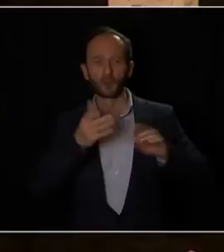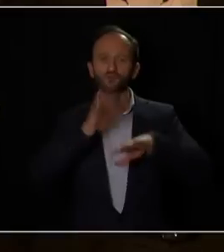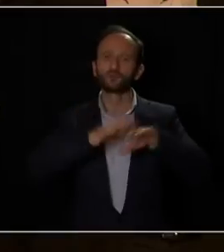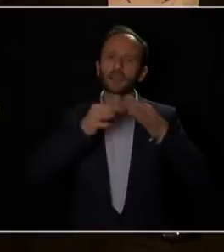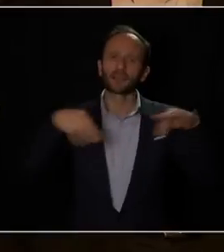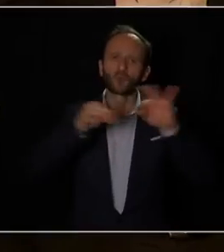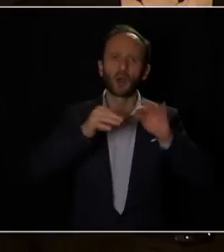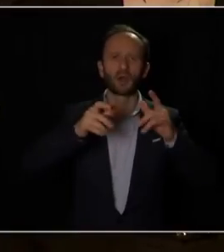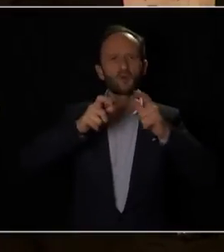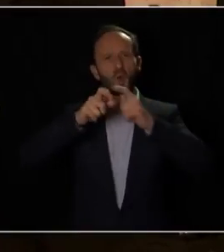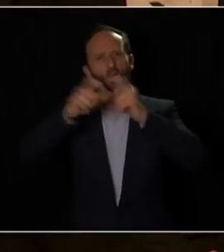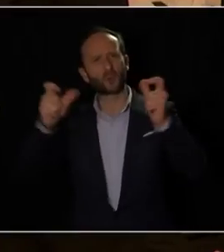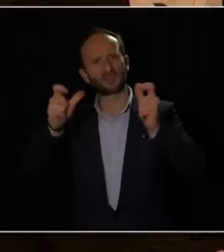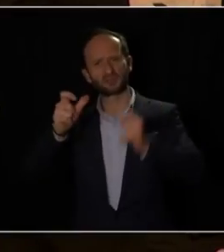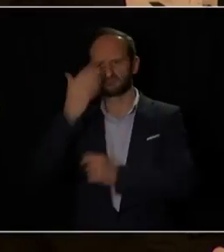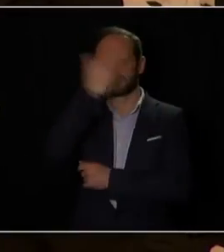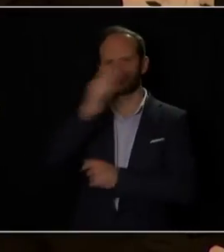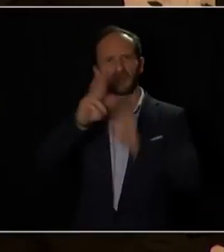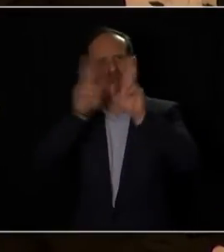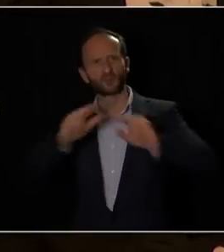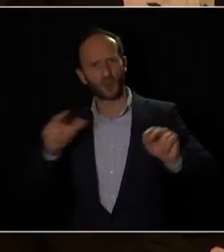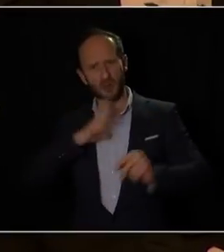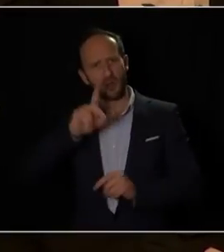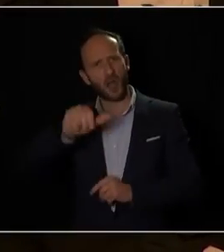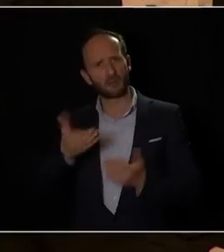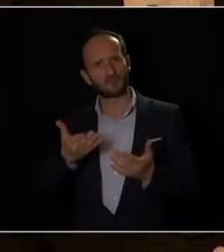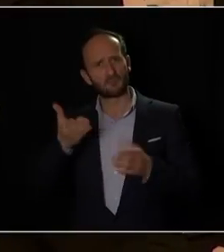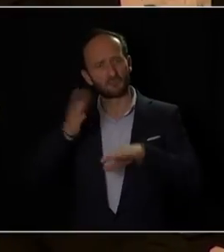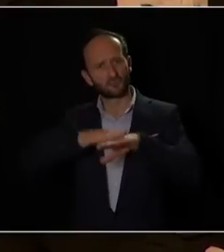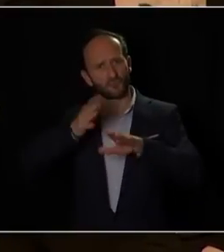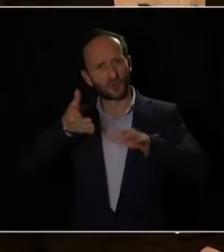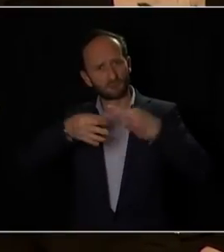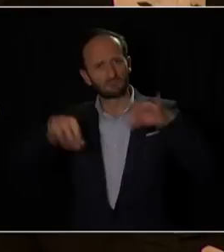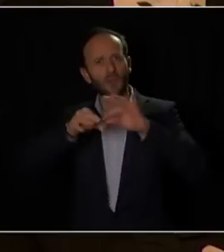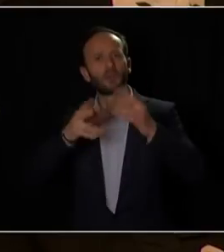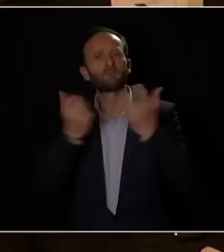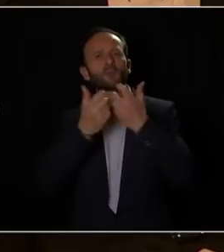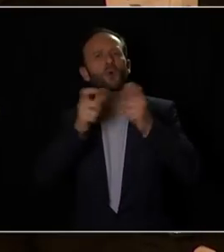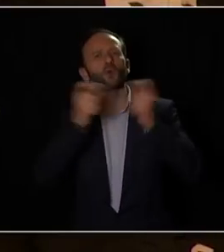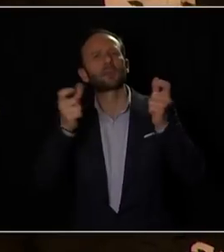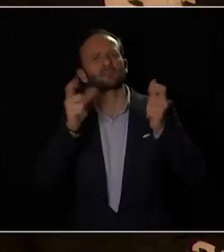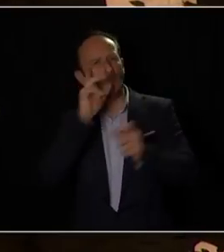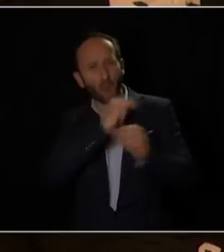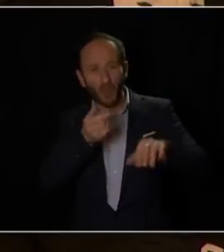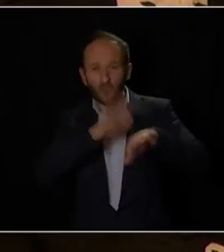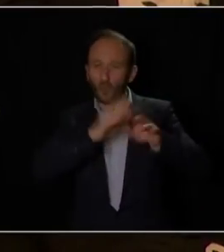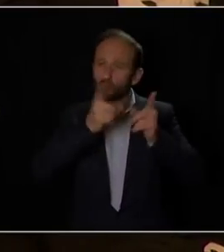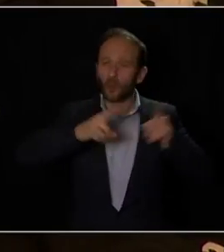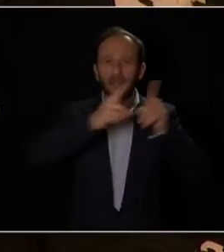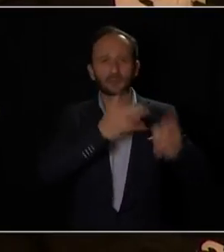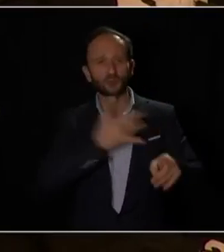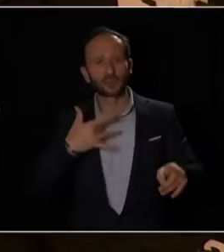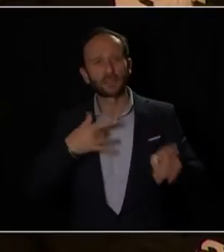d'entreprises internationales, notamment des entreprises extraordinaires dans le domaine de la santé et de